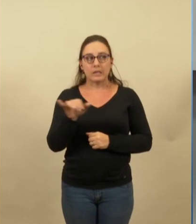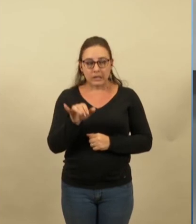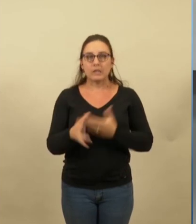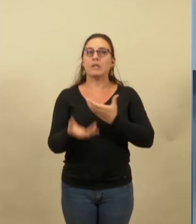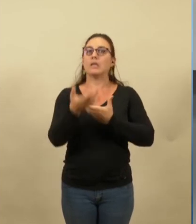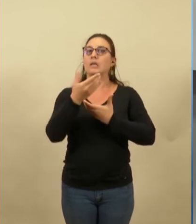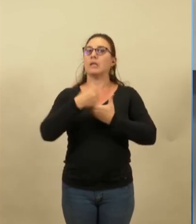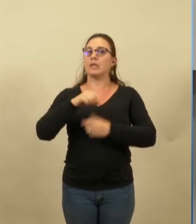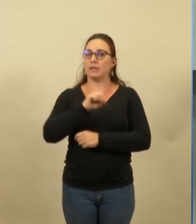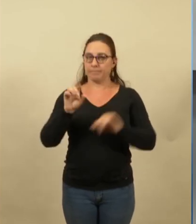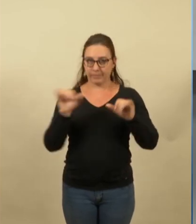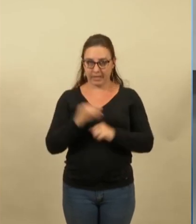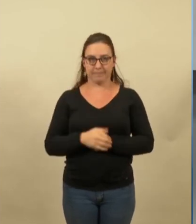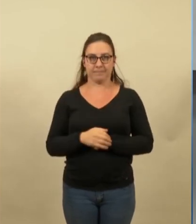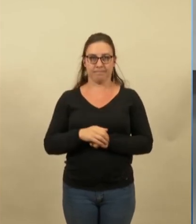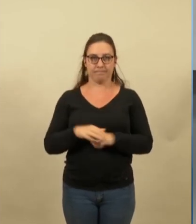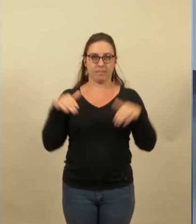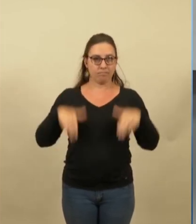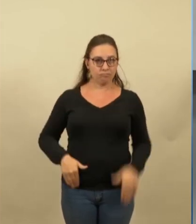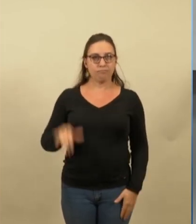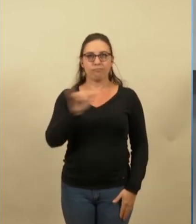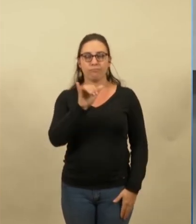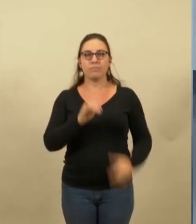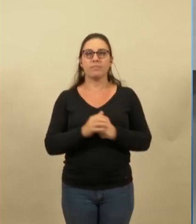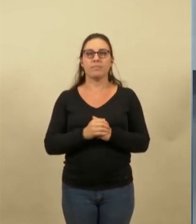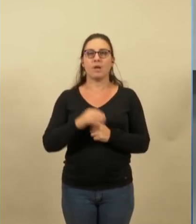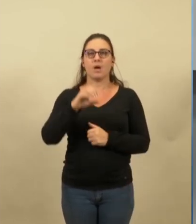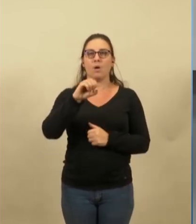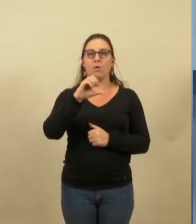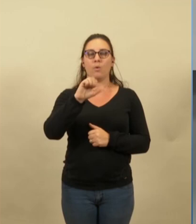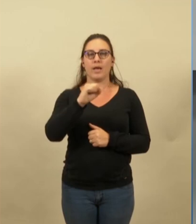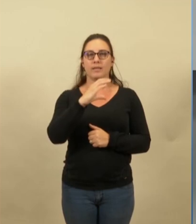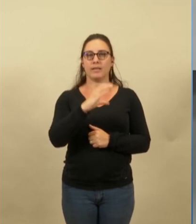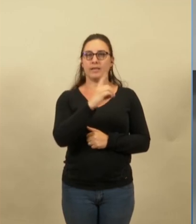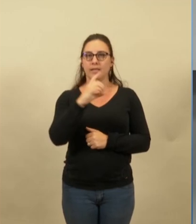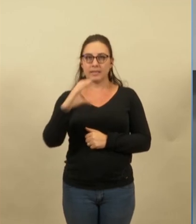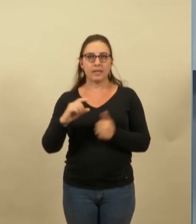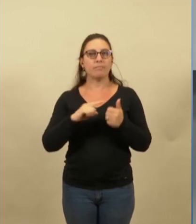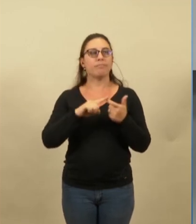par vos votes qui s'abstient au LCDC AEC